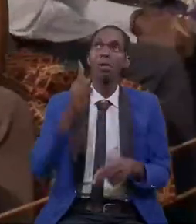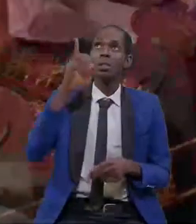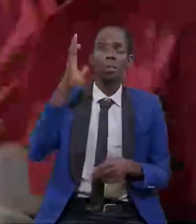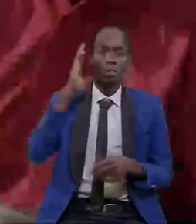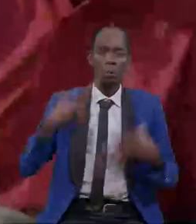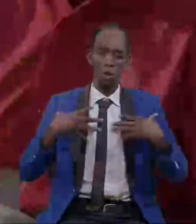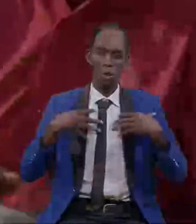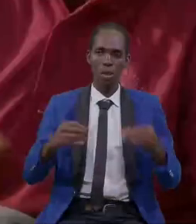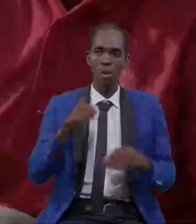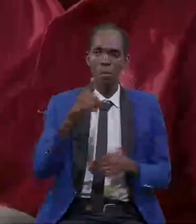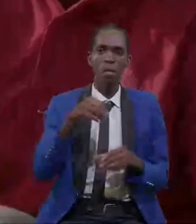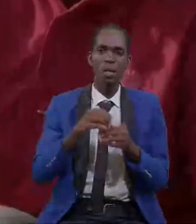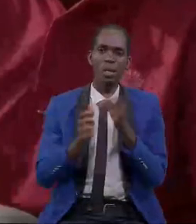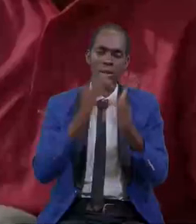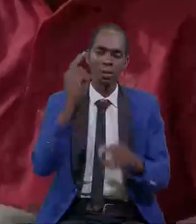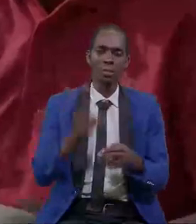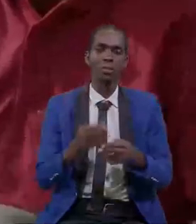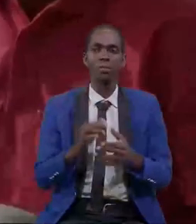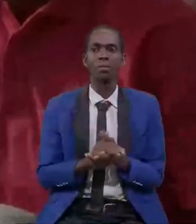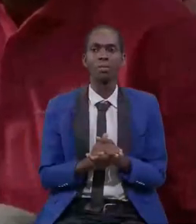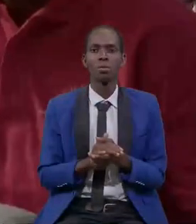Il va te guérir.